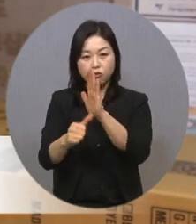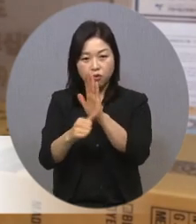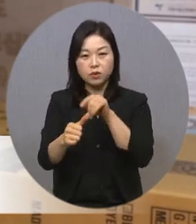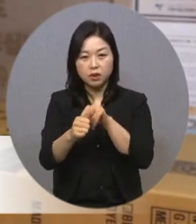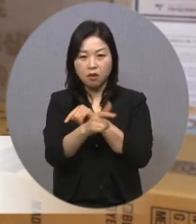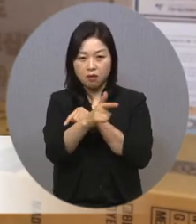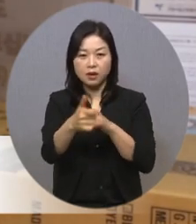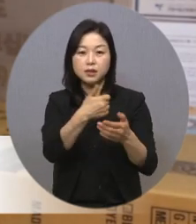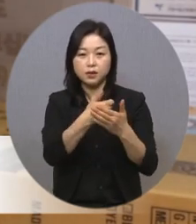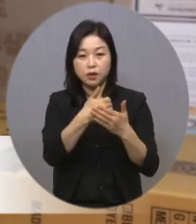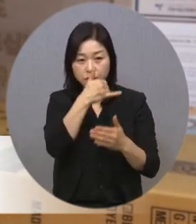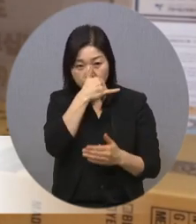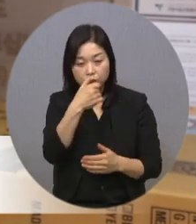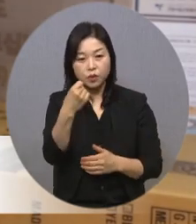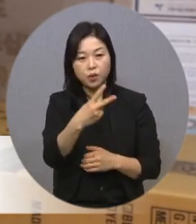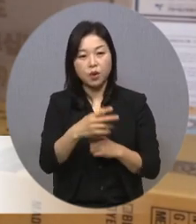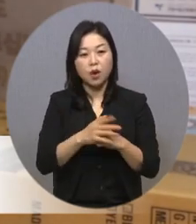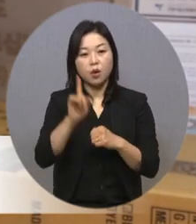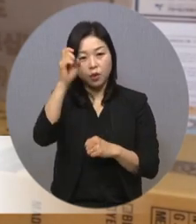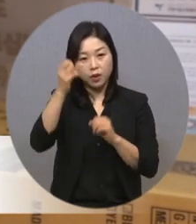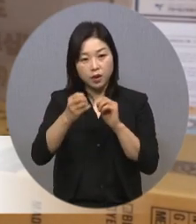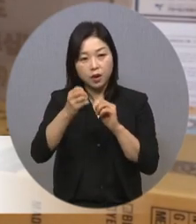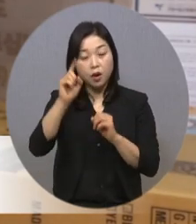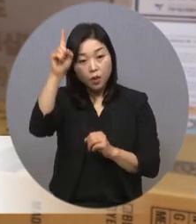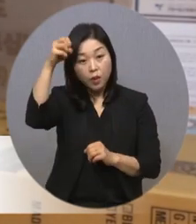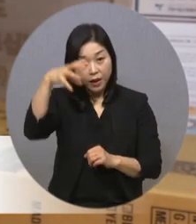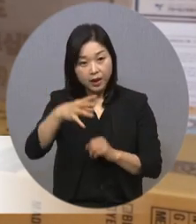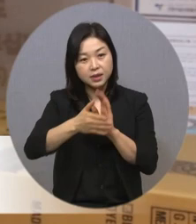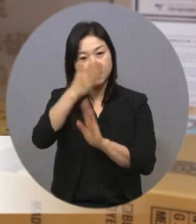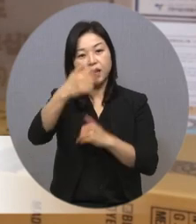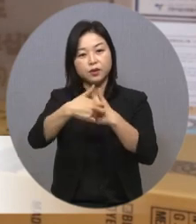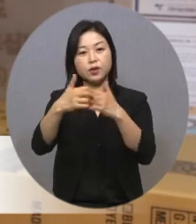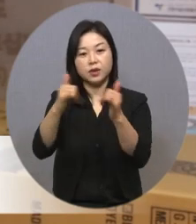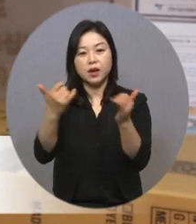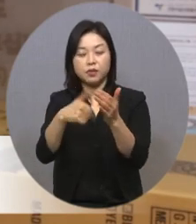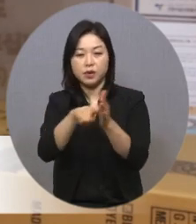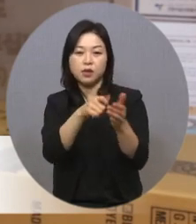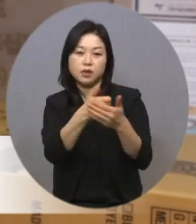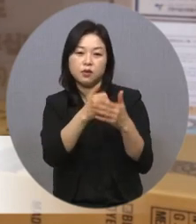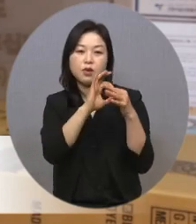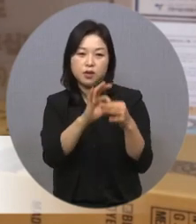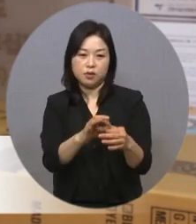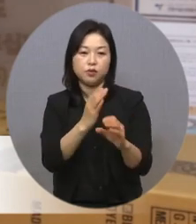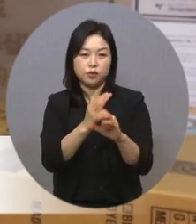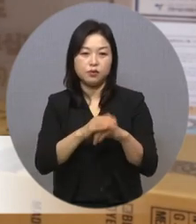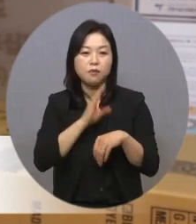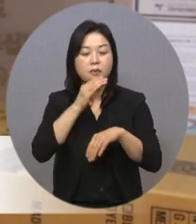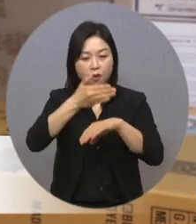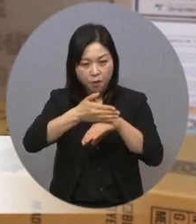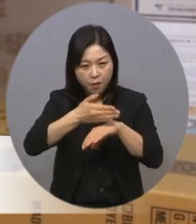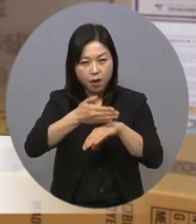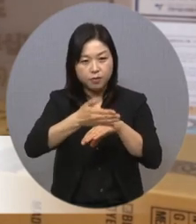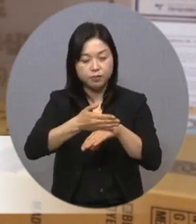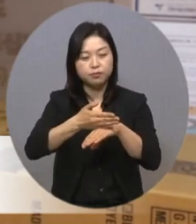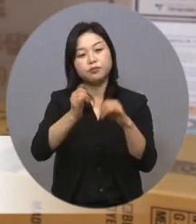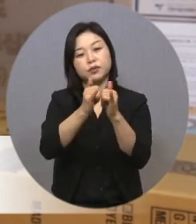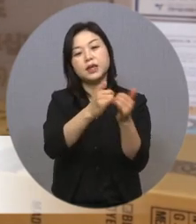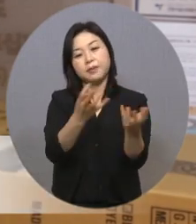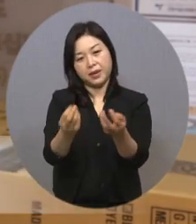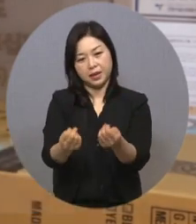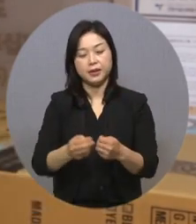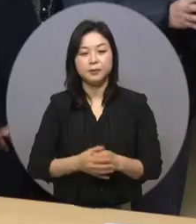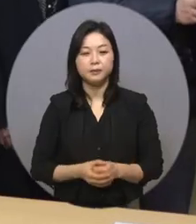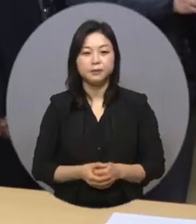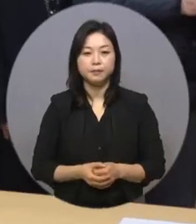지원을 해주고 계시고 특별히 고양시 의료인들을 위해서도 많은 지원을 해주고 계십니다. 참으로 고마운 분들이 많다라는 생각이